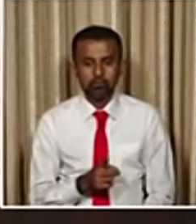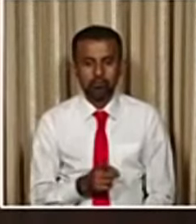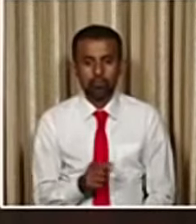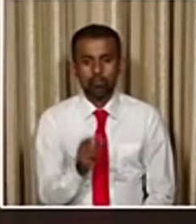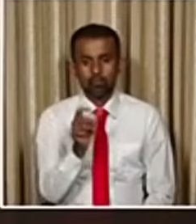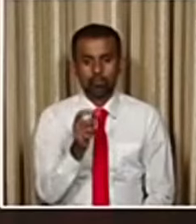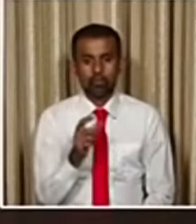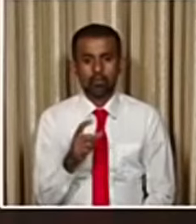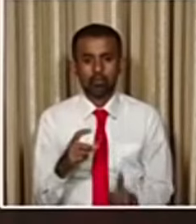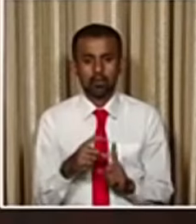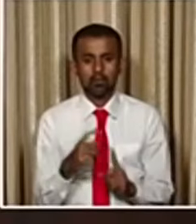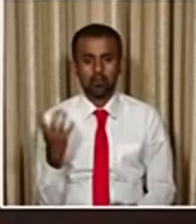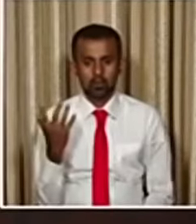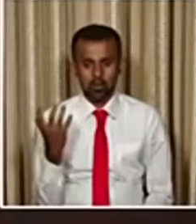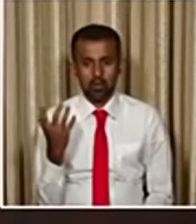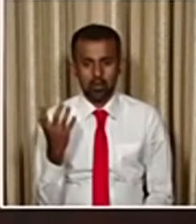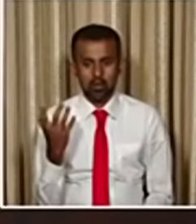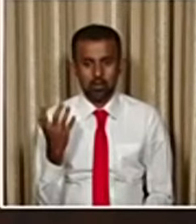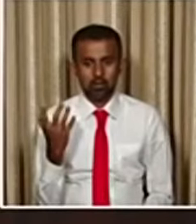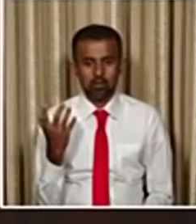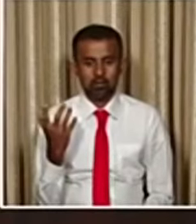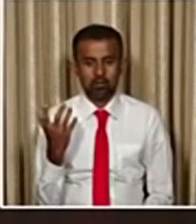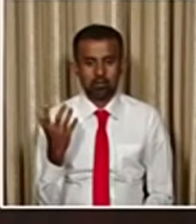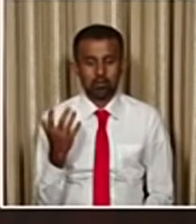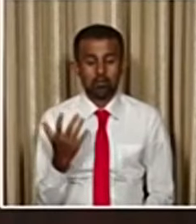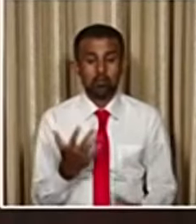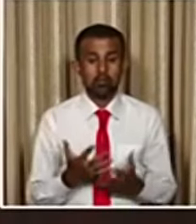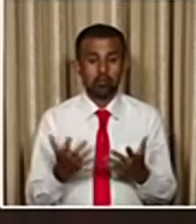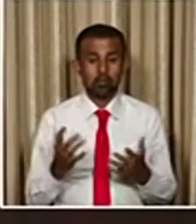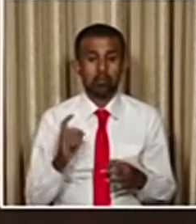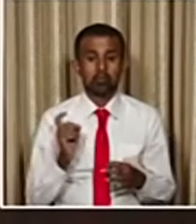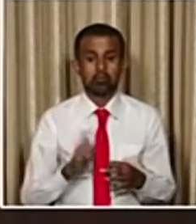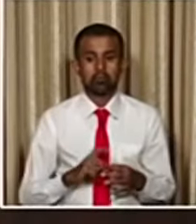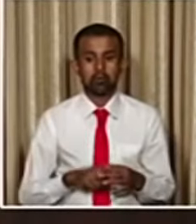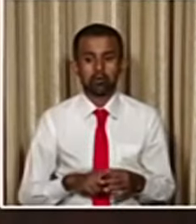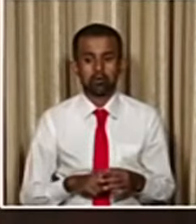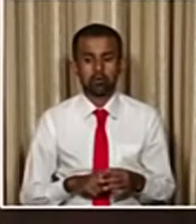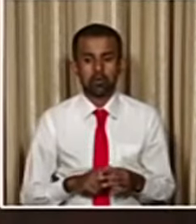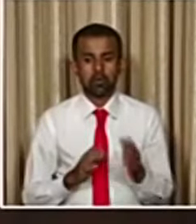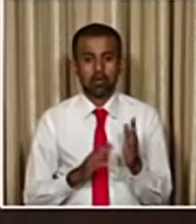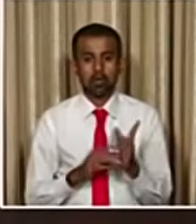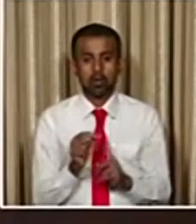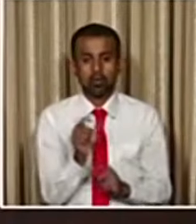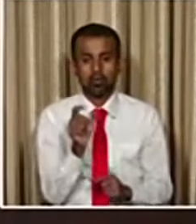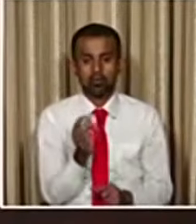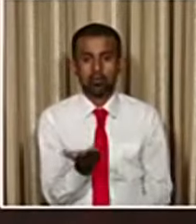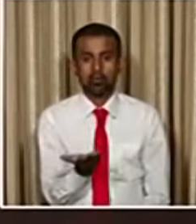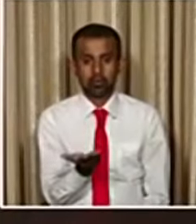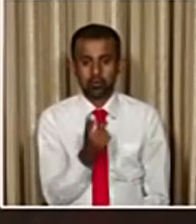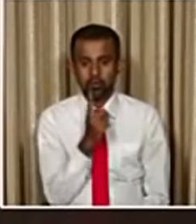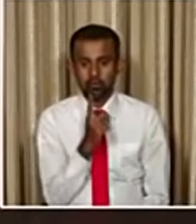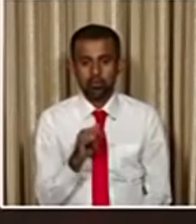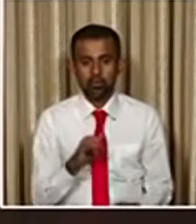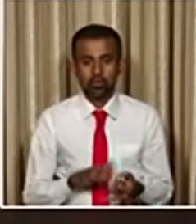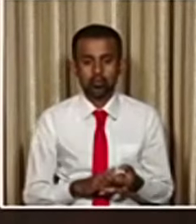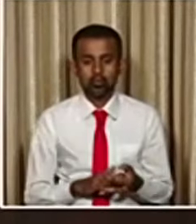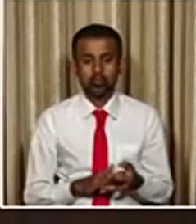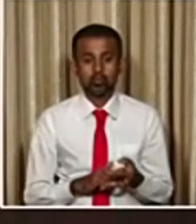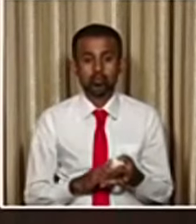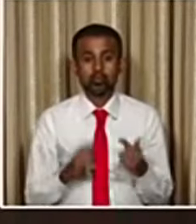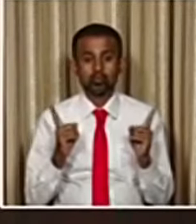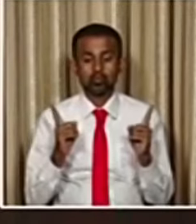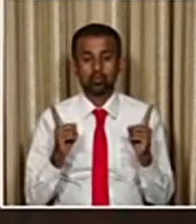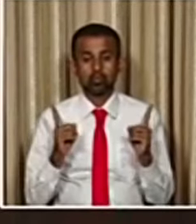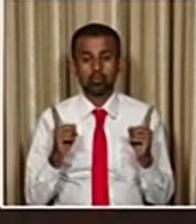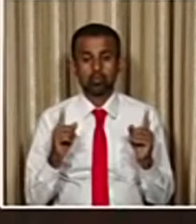දැන් ඔබතුමා දන්න දඹුල්ලේ ක්‍රීඩාංගණය එතන ඒවා හරි ලොකු ප්‍රශ්නයක් තියෙනවා. මම අපේ එතුමාගෙන් ඉල්ලුවා සුගතදාස් ස්ටේඩියම් එකේ